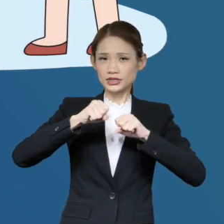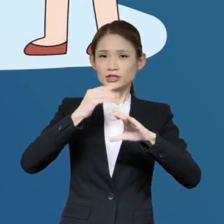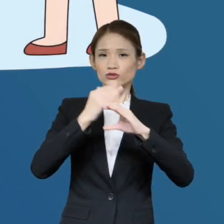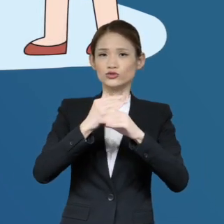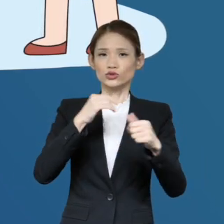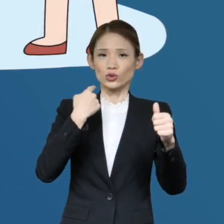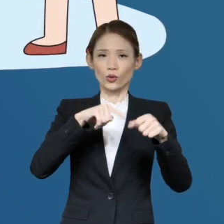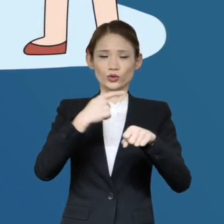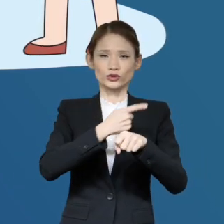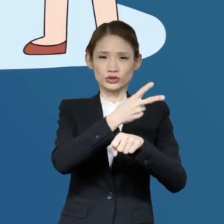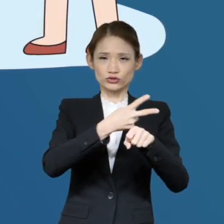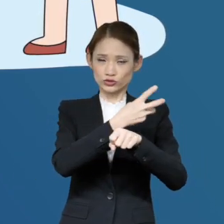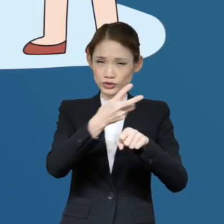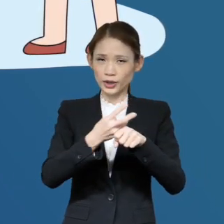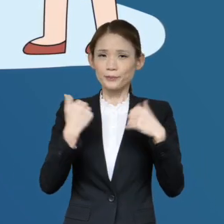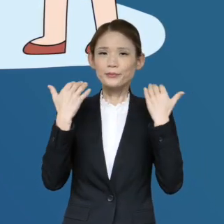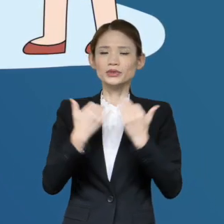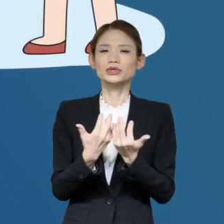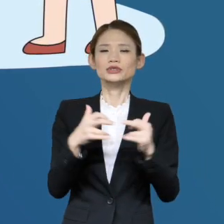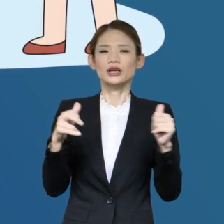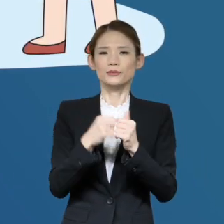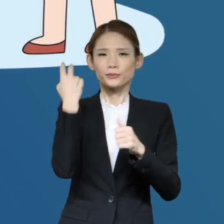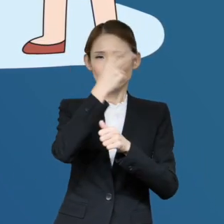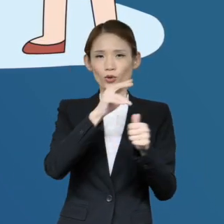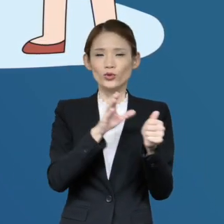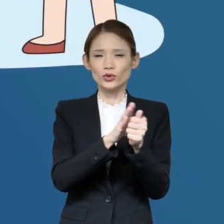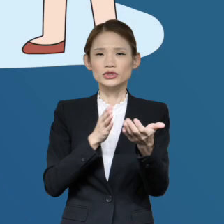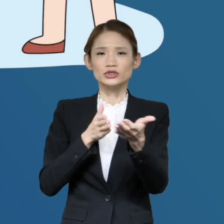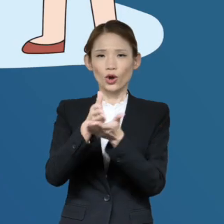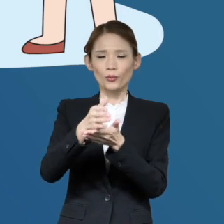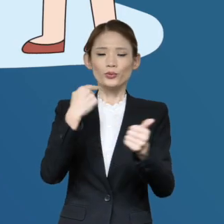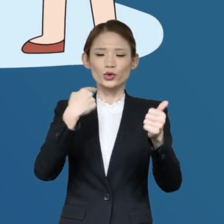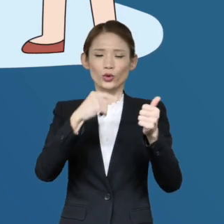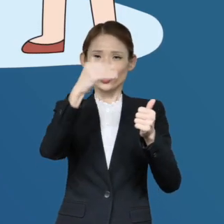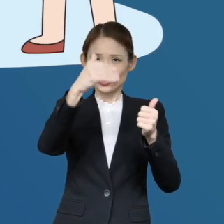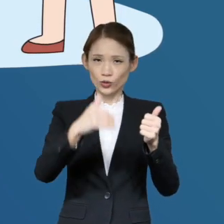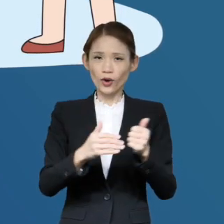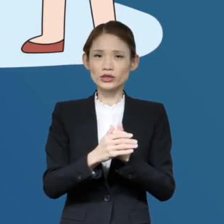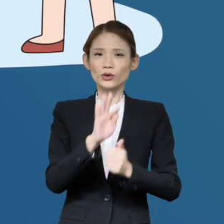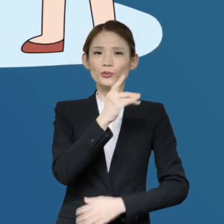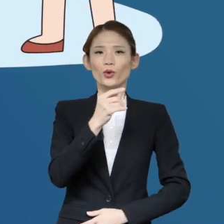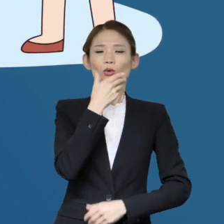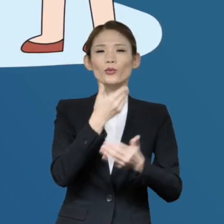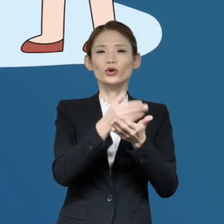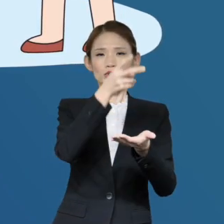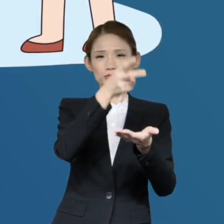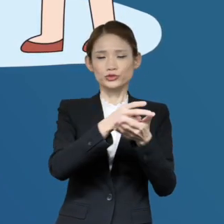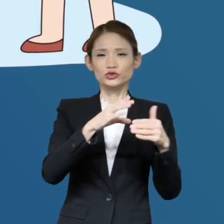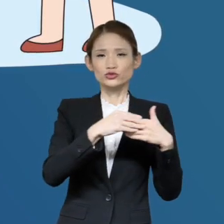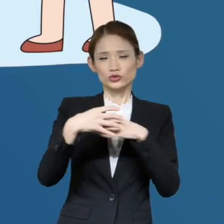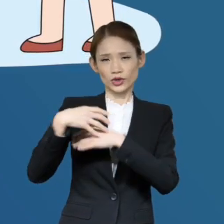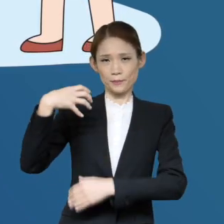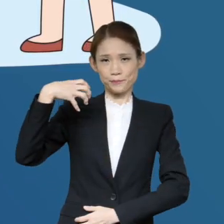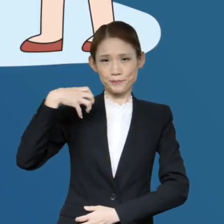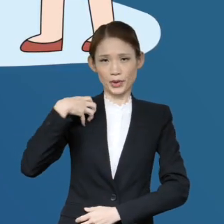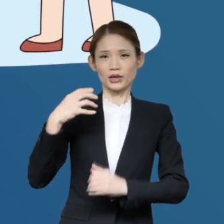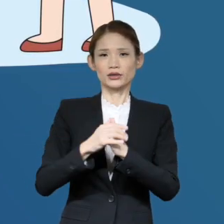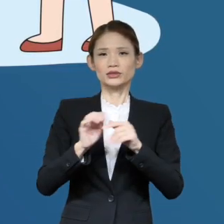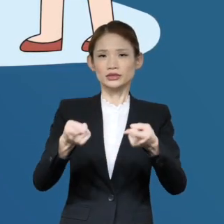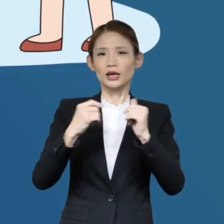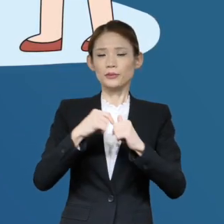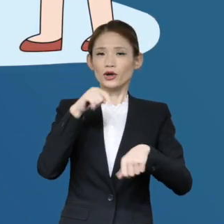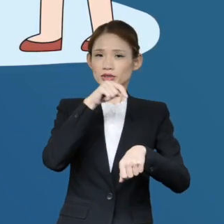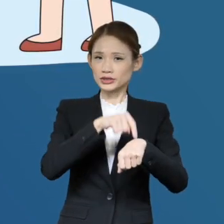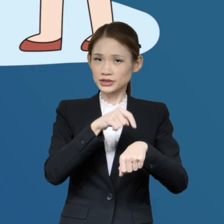실시하는 교육시간 및 발달장애인 요양보호사 전문 교육과정 등 보건복지부에서 주최하는 교육을